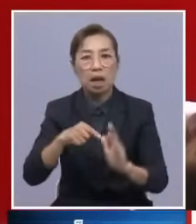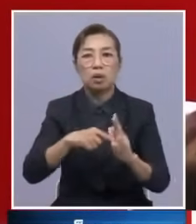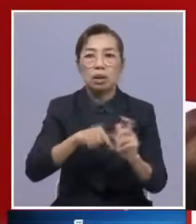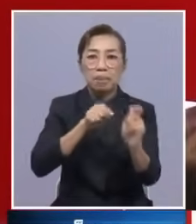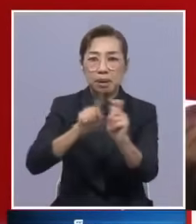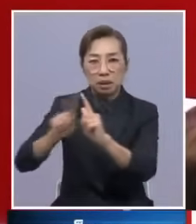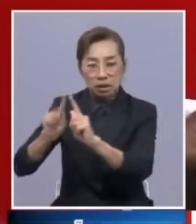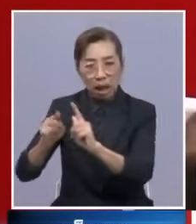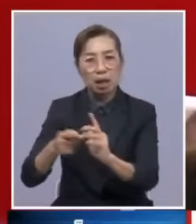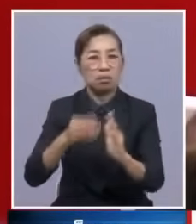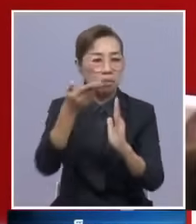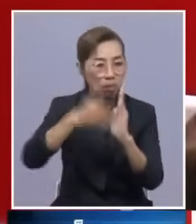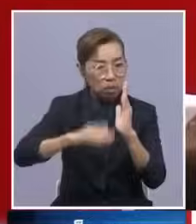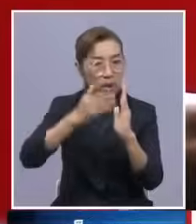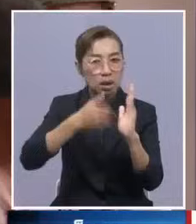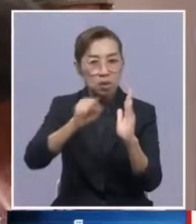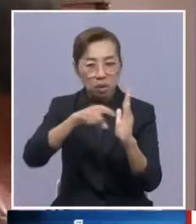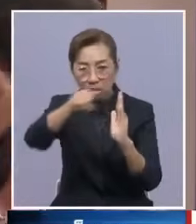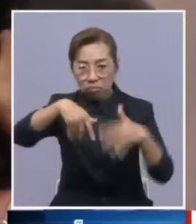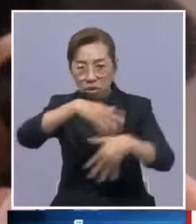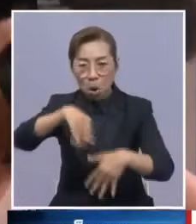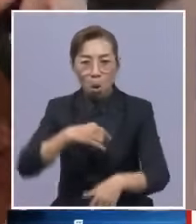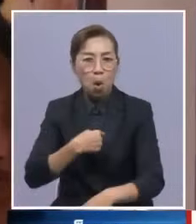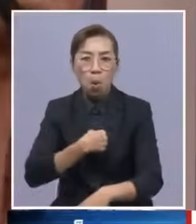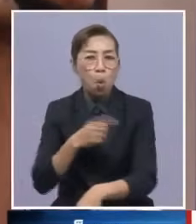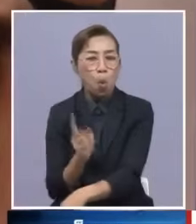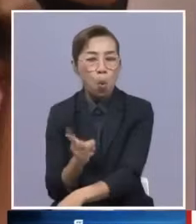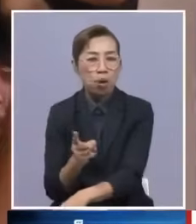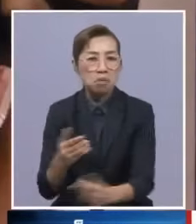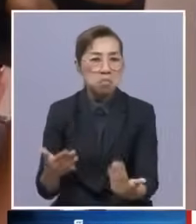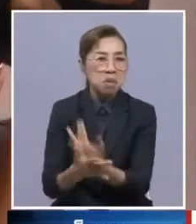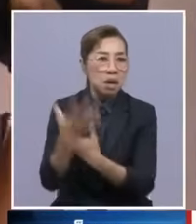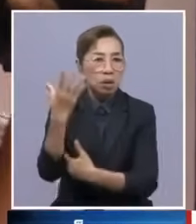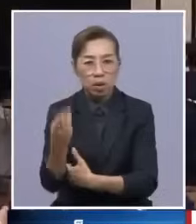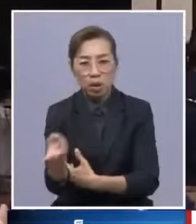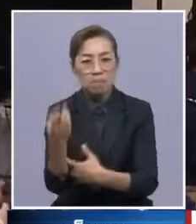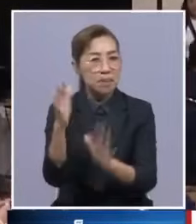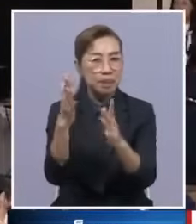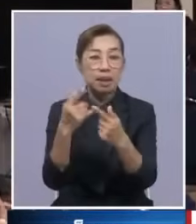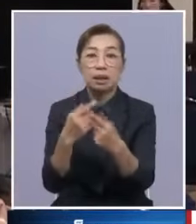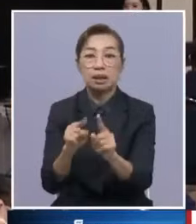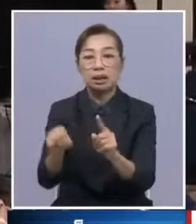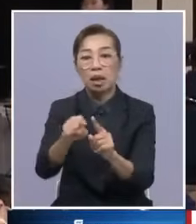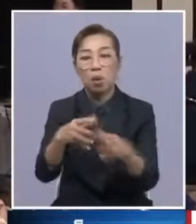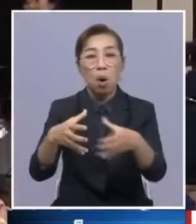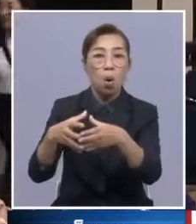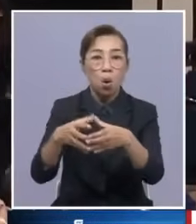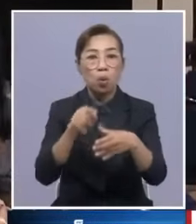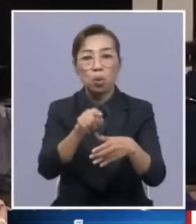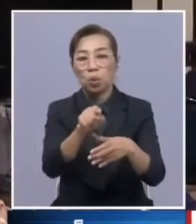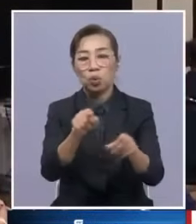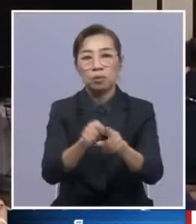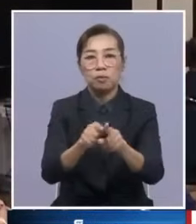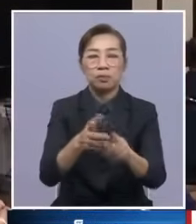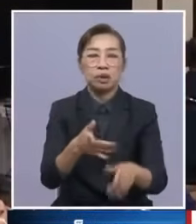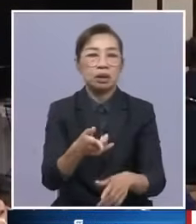ที่บอกว่าฐานเสียงตัวเองยังเหนียวแน่นไม่ได้หดหายอย่างมีนัยสำคัญ แต่ฐานคะแนนในกลุ่มอนุรักษ์นิยมต่างหาก